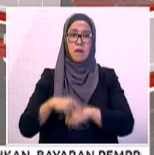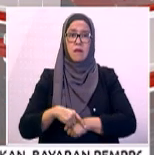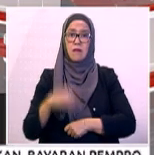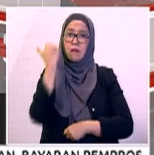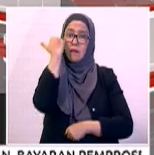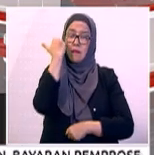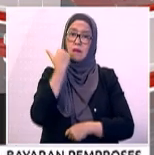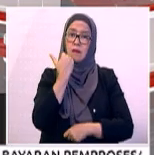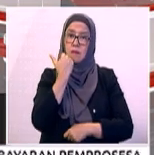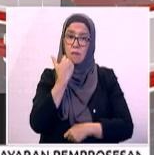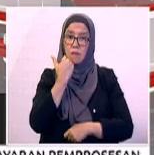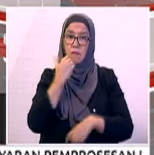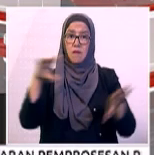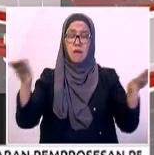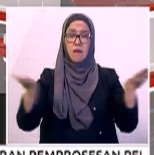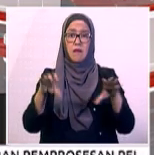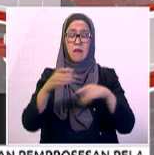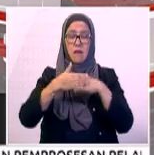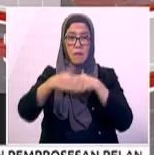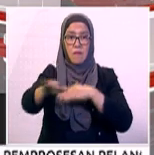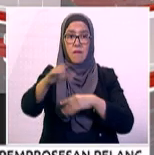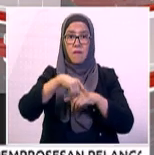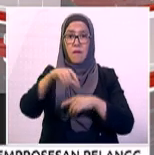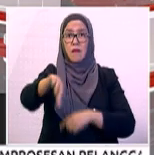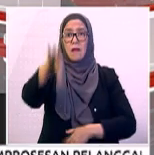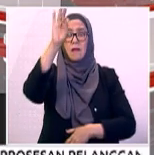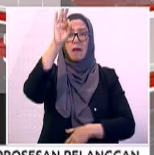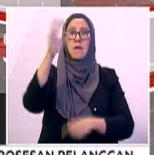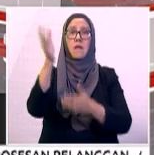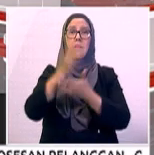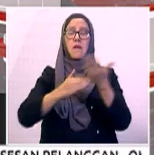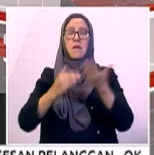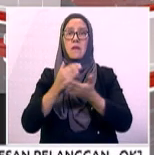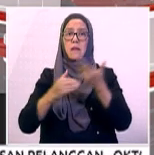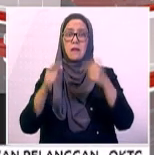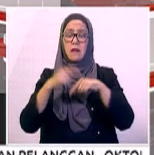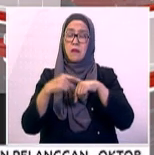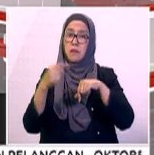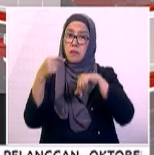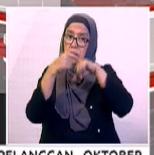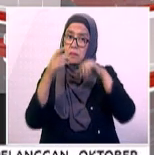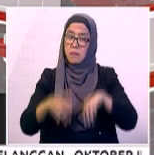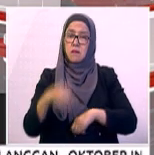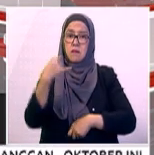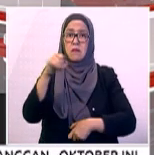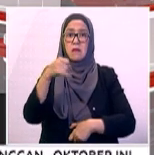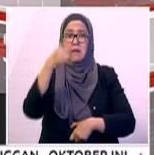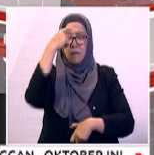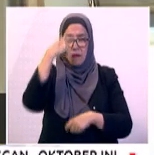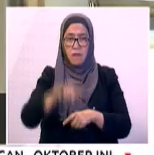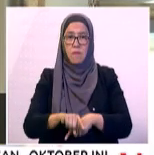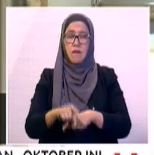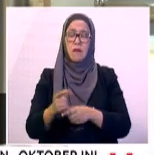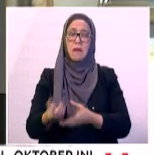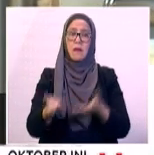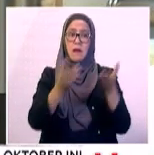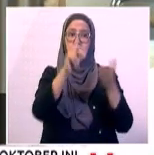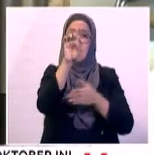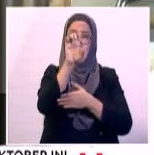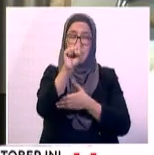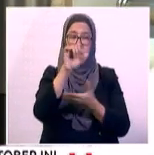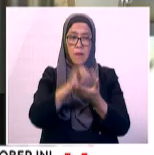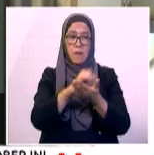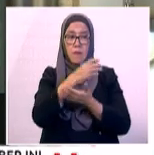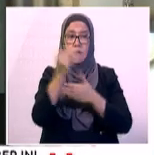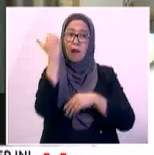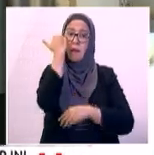selepas mendapati pihak pembelaan gagal menimbulkan keraguan munasabah terhadap kes pendakwaan. Mahkamah turut memerintahkan tertuduh